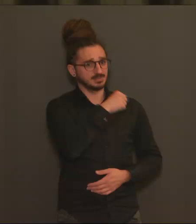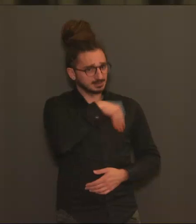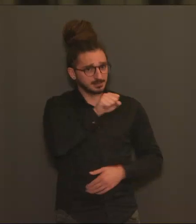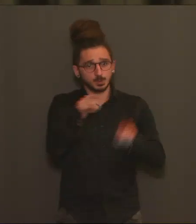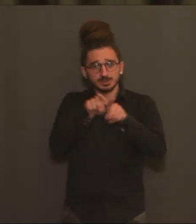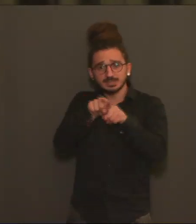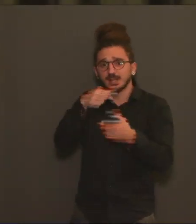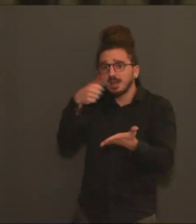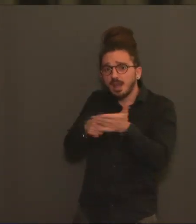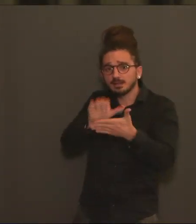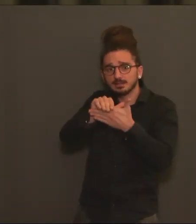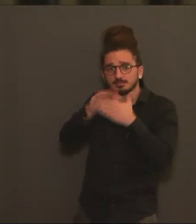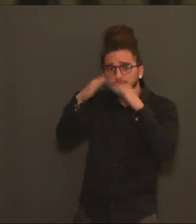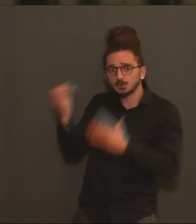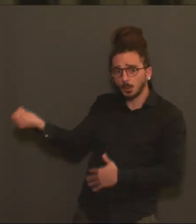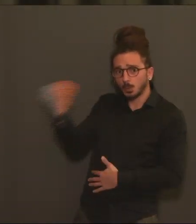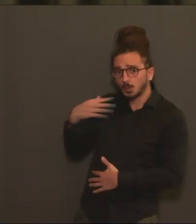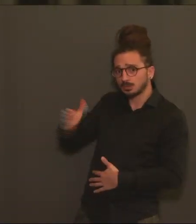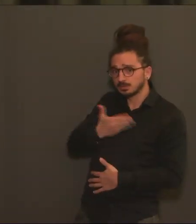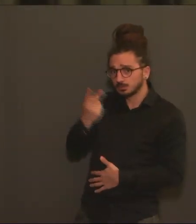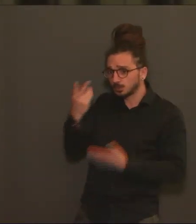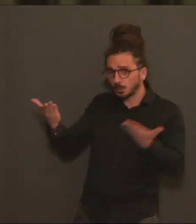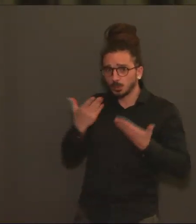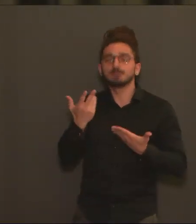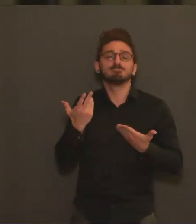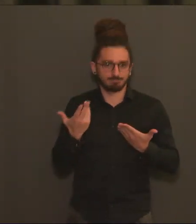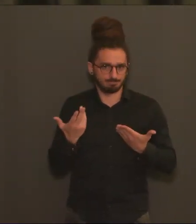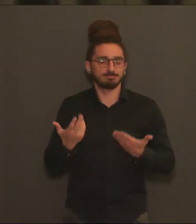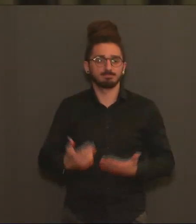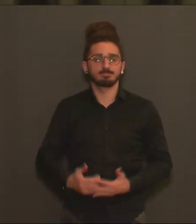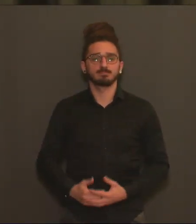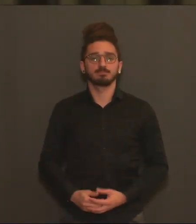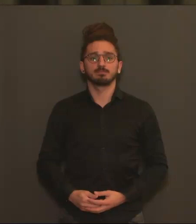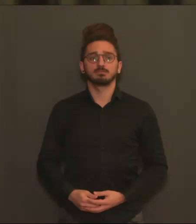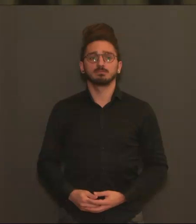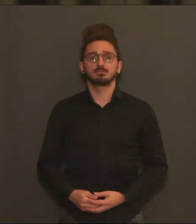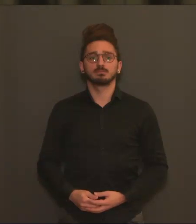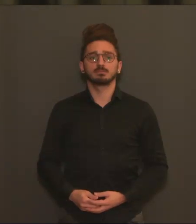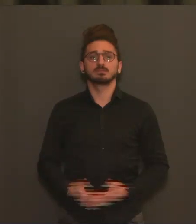sont complémentaires et uniquement pour les citoyens dont les autorités ont ces coordonnées.